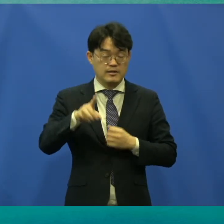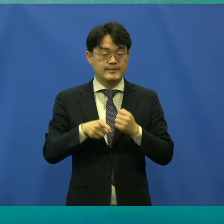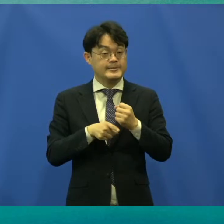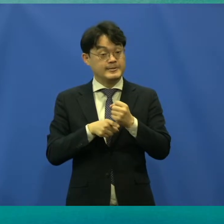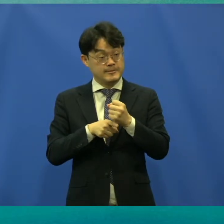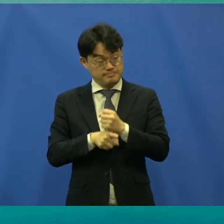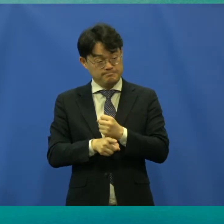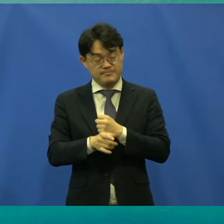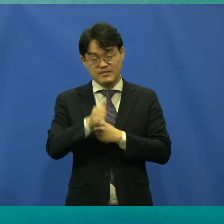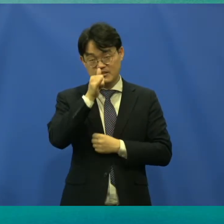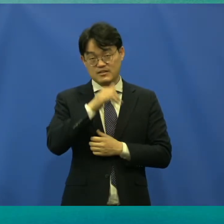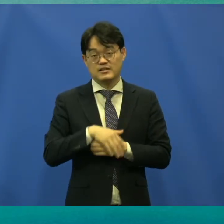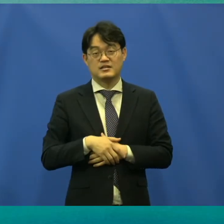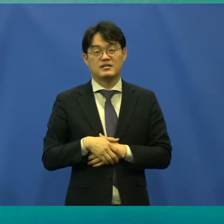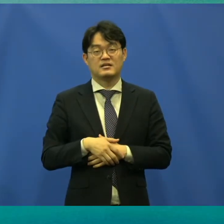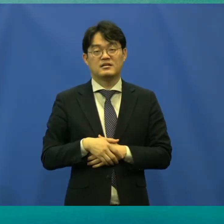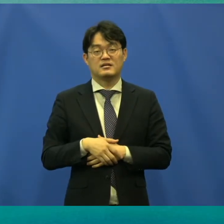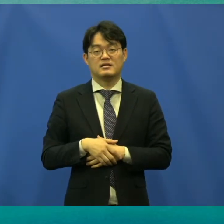저는 이 3일간